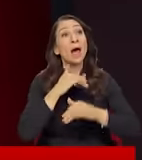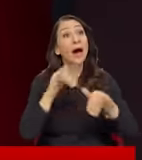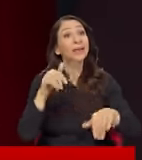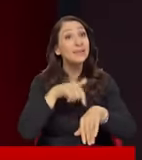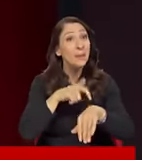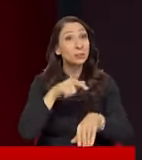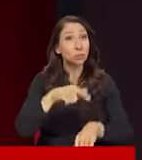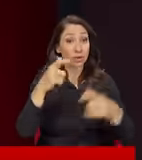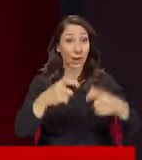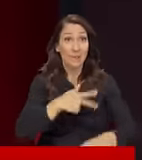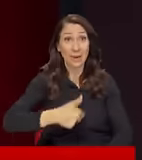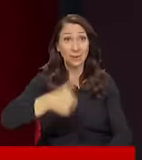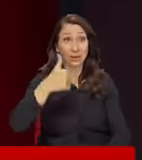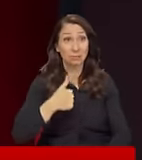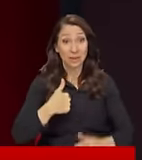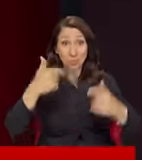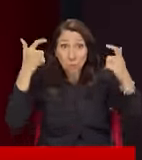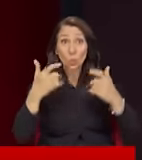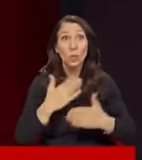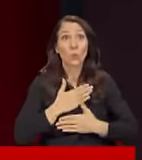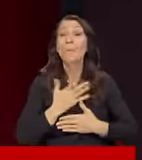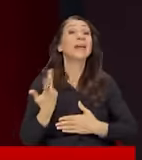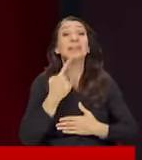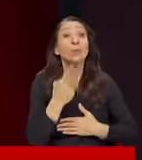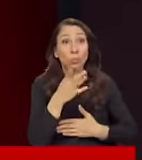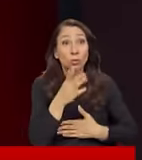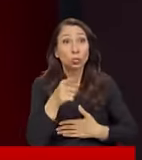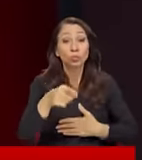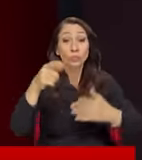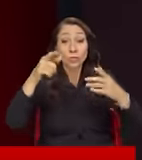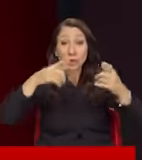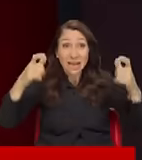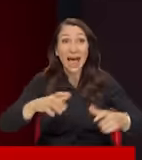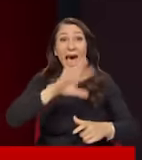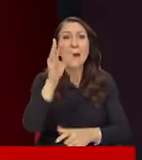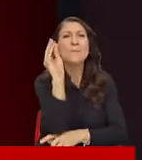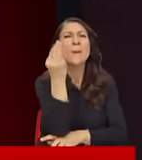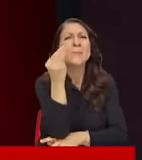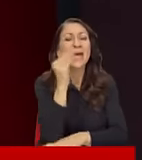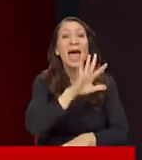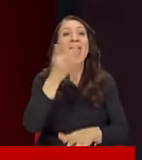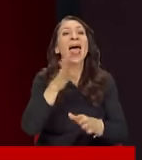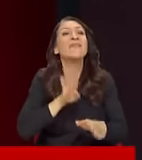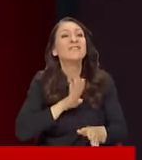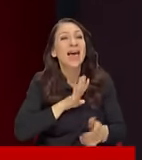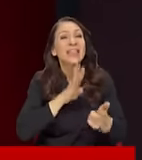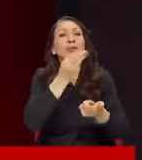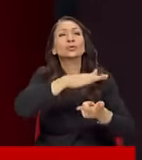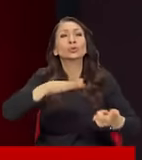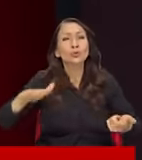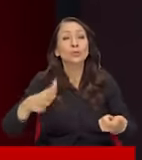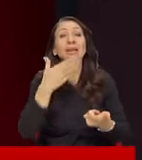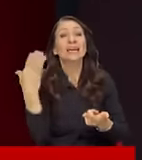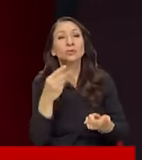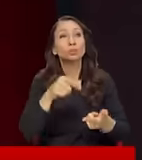şehrin belediye başkanıyım, şehre eminiyim. O zaman ne diyorum biliyor musun? Bu şehrin her bebesi, her evladı, her çocuğu